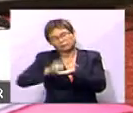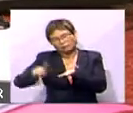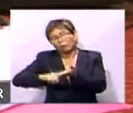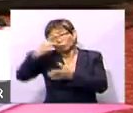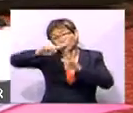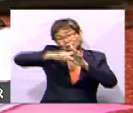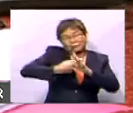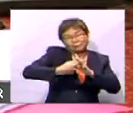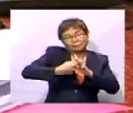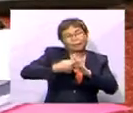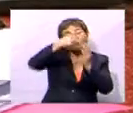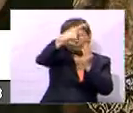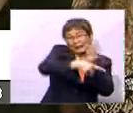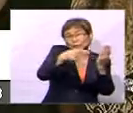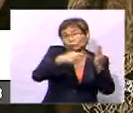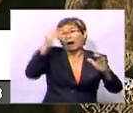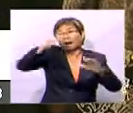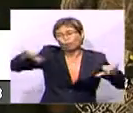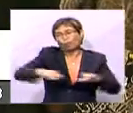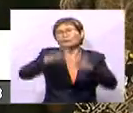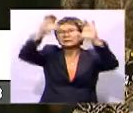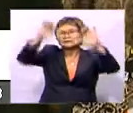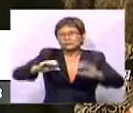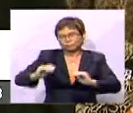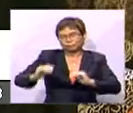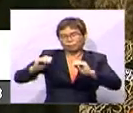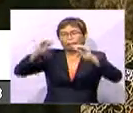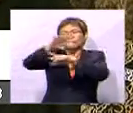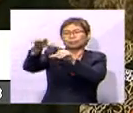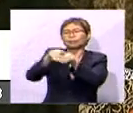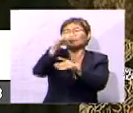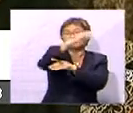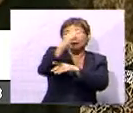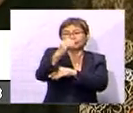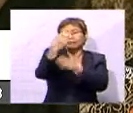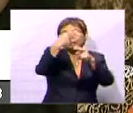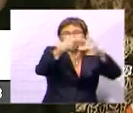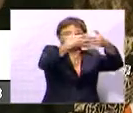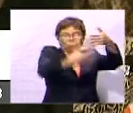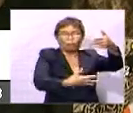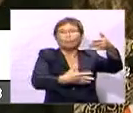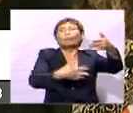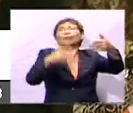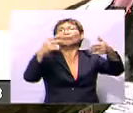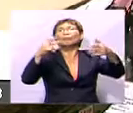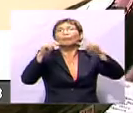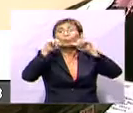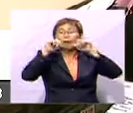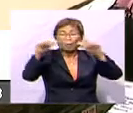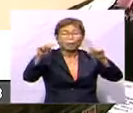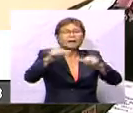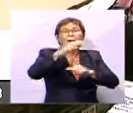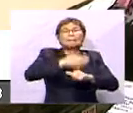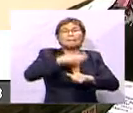Untuk permulaan, inisiatif itu akan dilaksanakan secara berperingkat melibatkan syarikat senaraian awam. Pengenalan